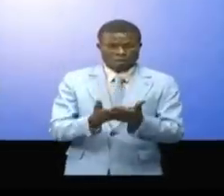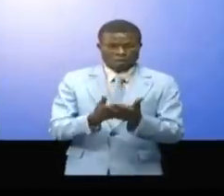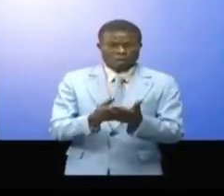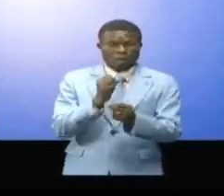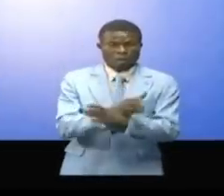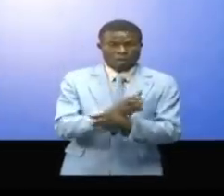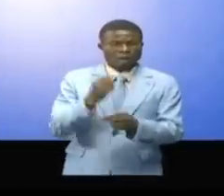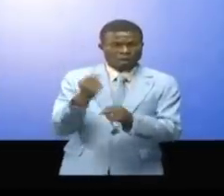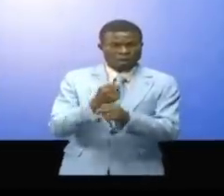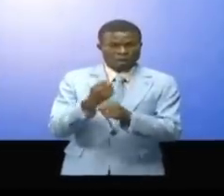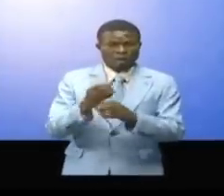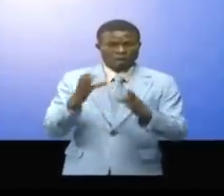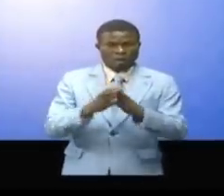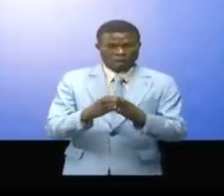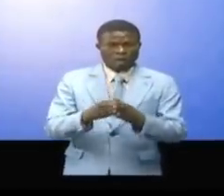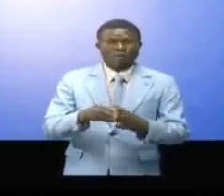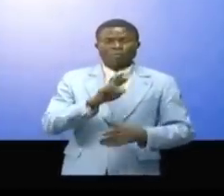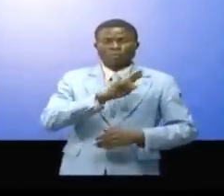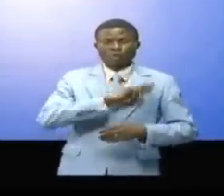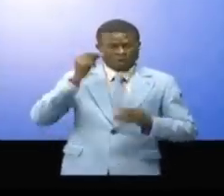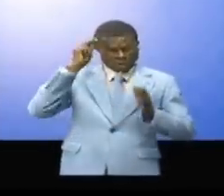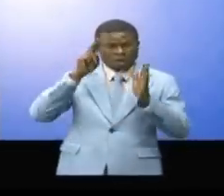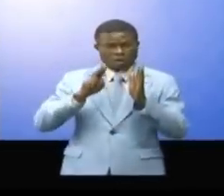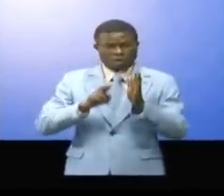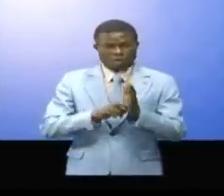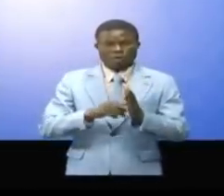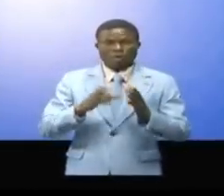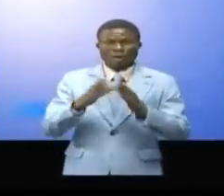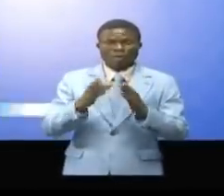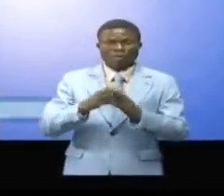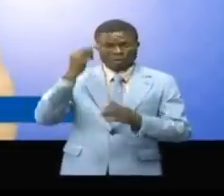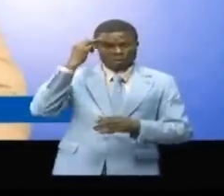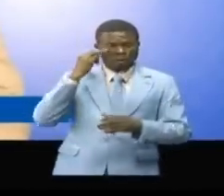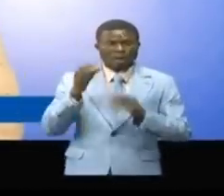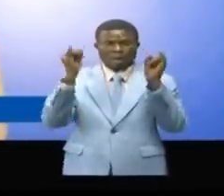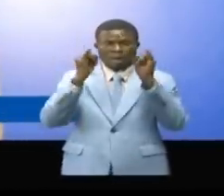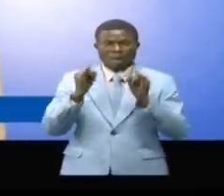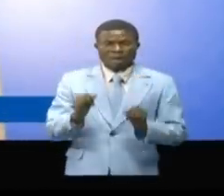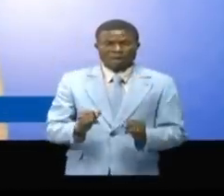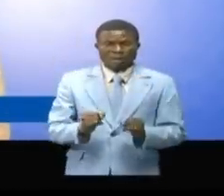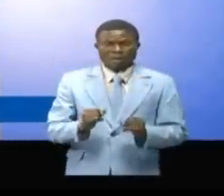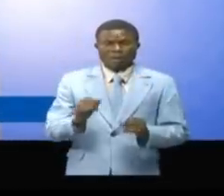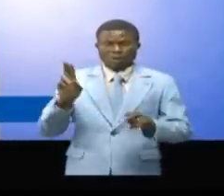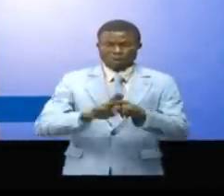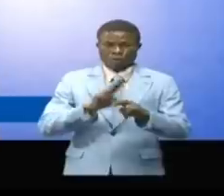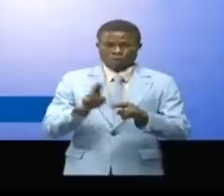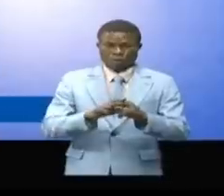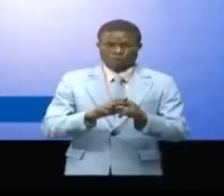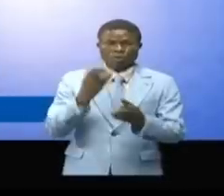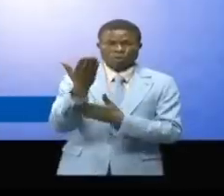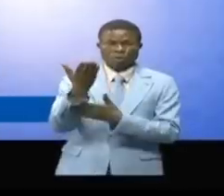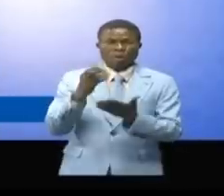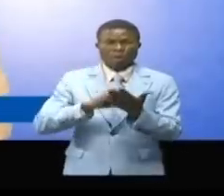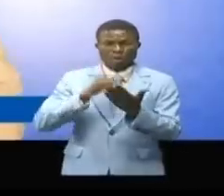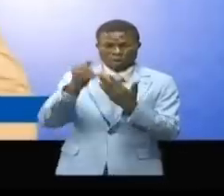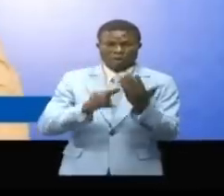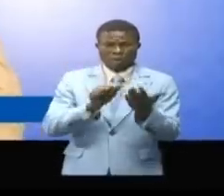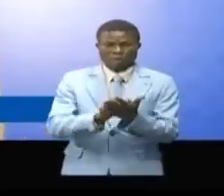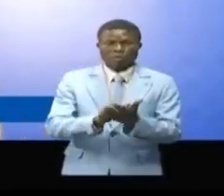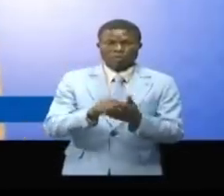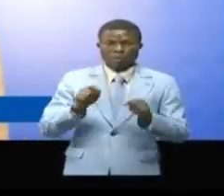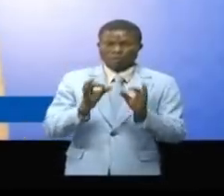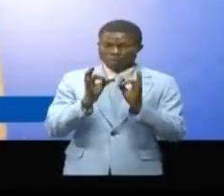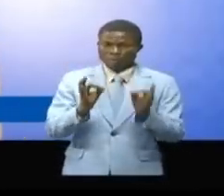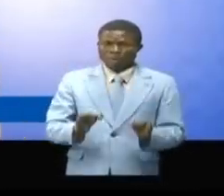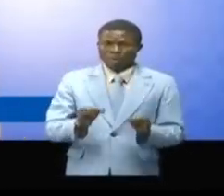à travailler avec le gouvernement, avec M. le ministre du numérique, pour la mise en œuvre de cette recommandation ici en RDC. Mais